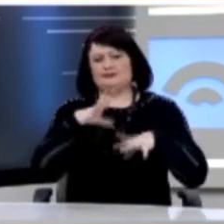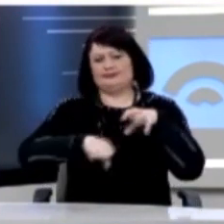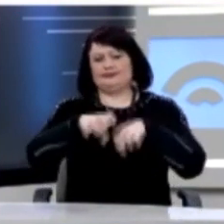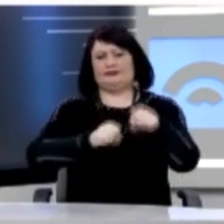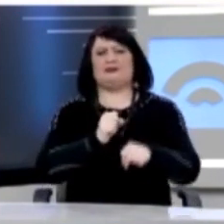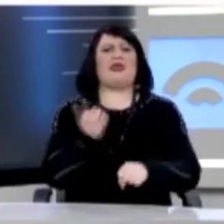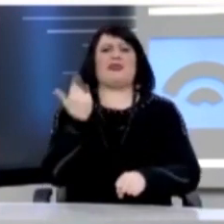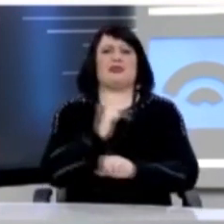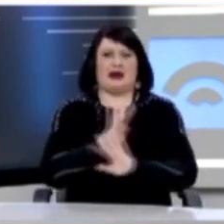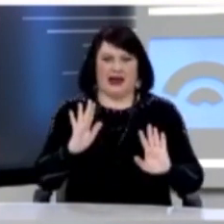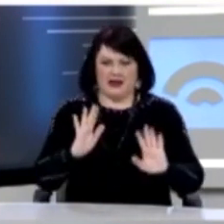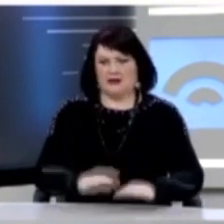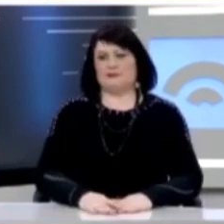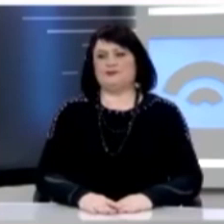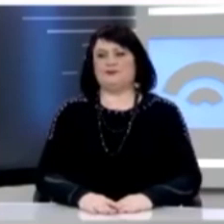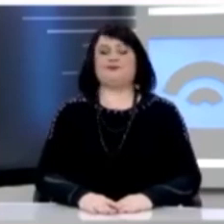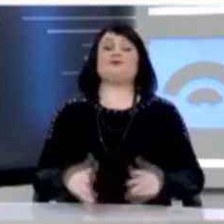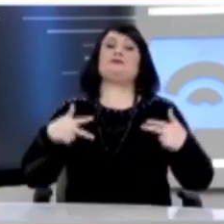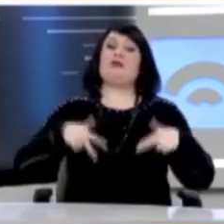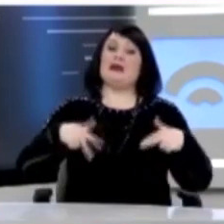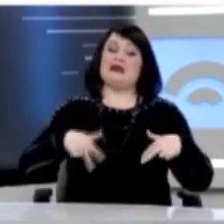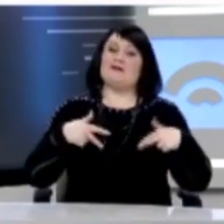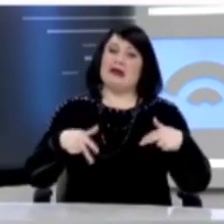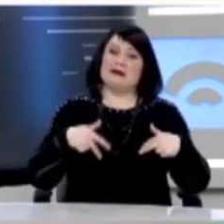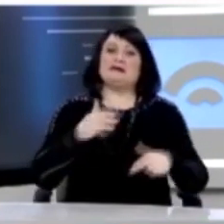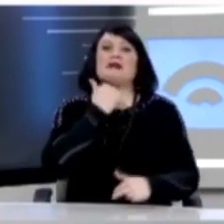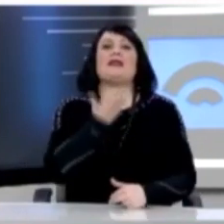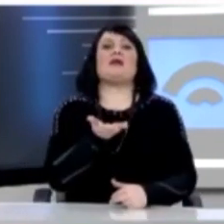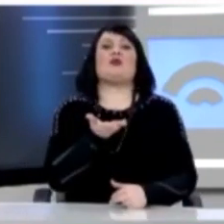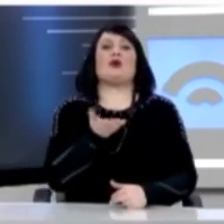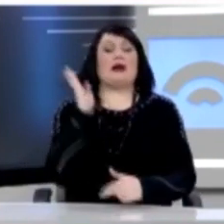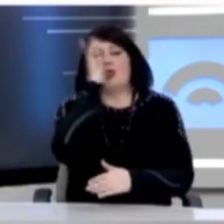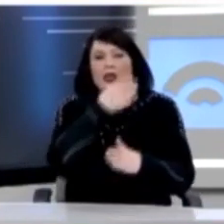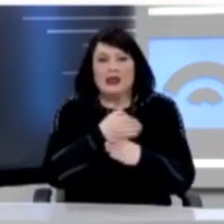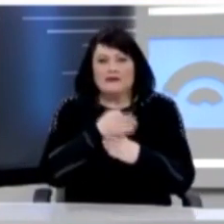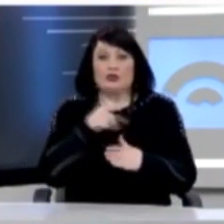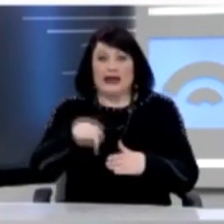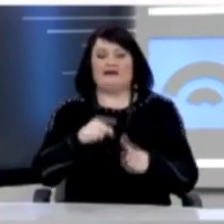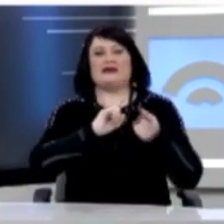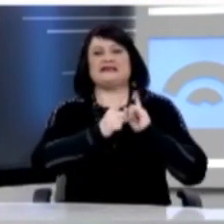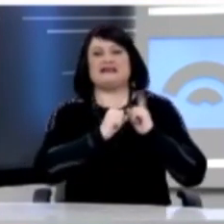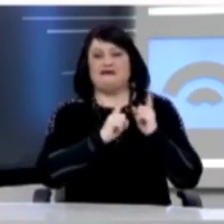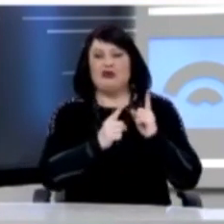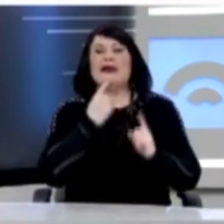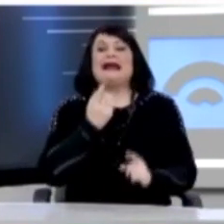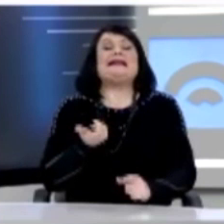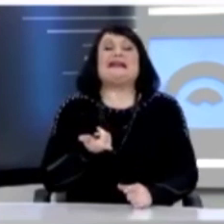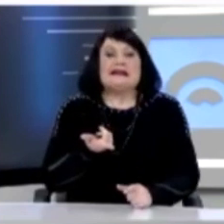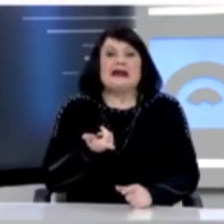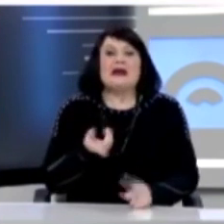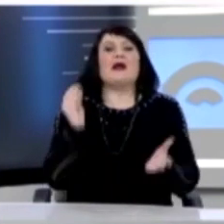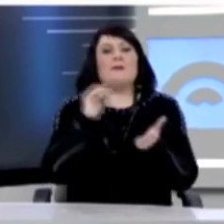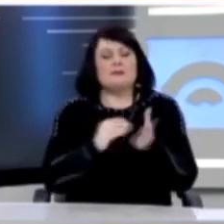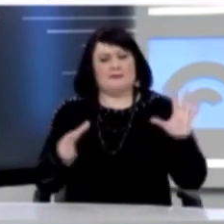περιεχόμενο. Η κυβέρνηση λοιπόν δεν μπορεί να κρύψει πια ότι η συμφωνία αποτελεί άλλο ένα